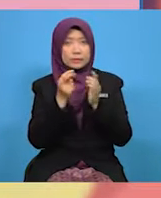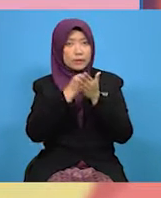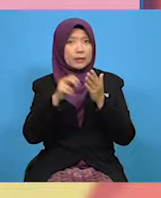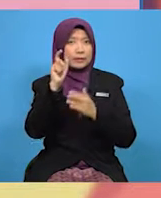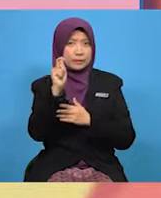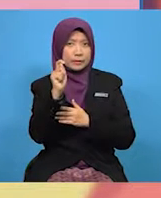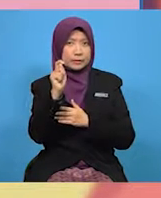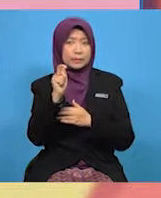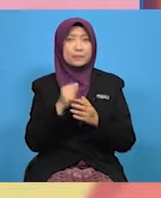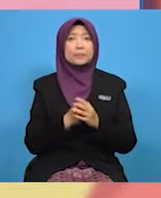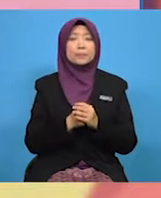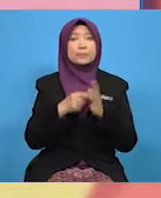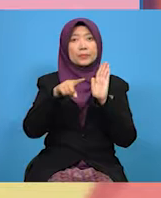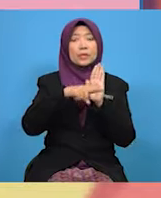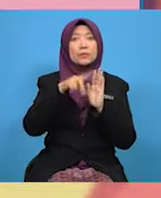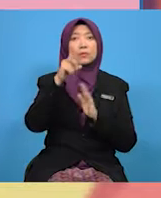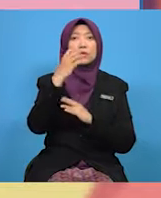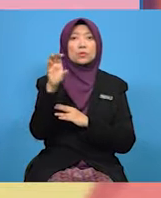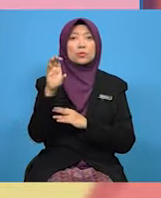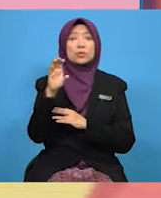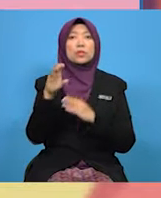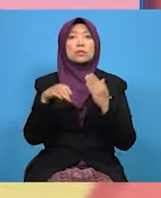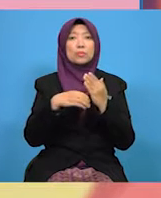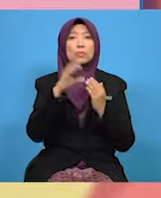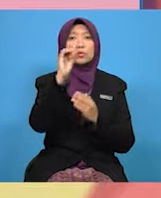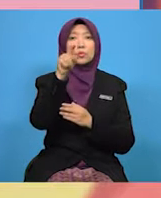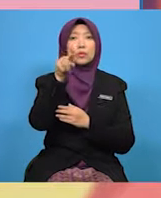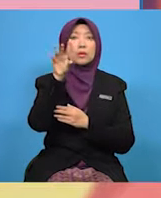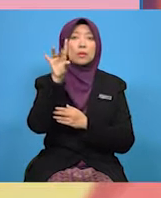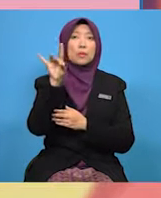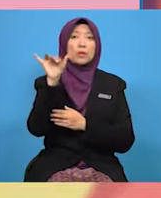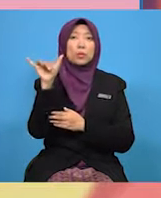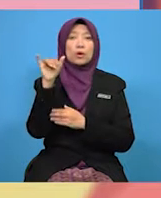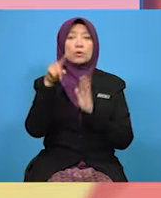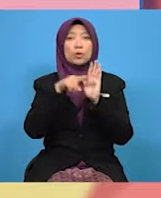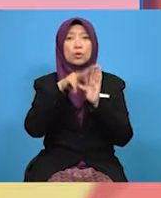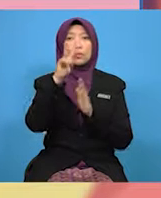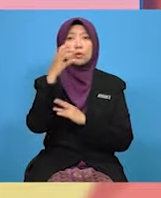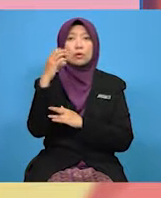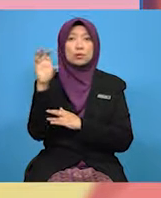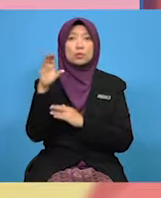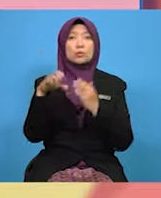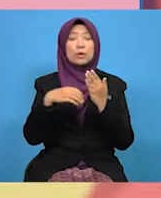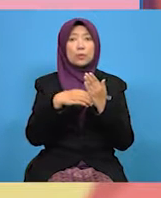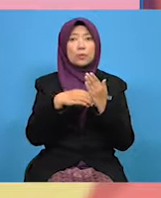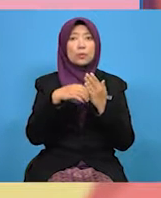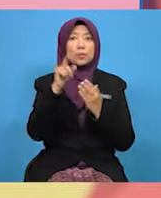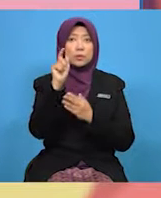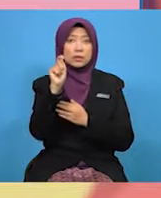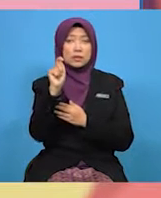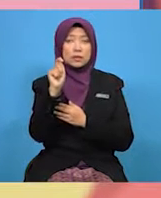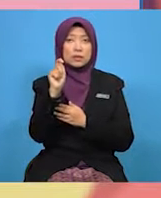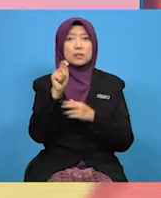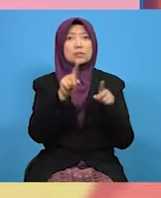make nugget nya 100 campur Cause of oil 80w tolak 200 camput ih